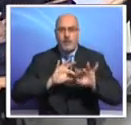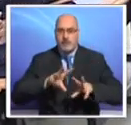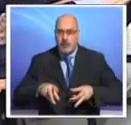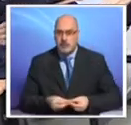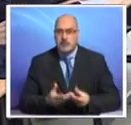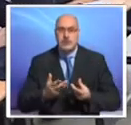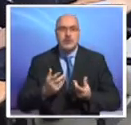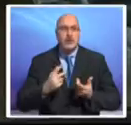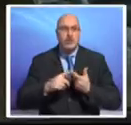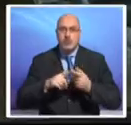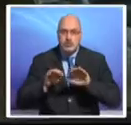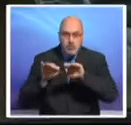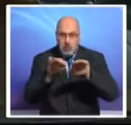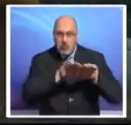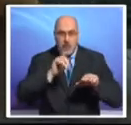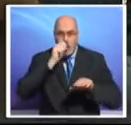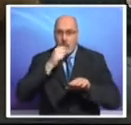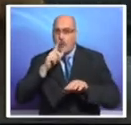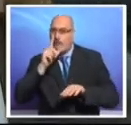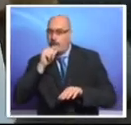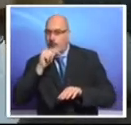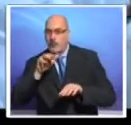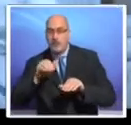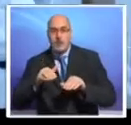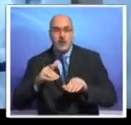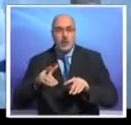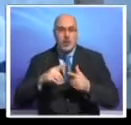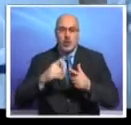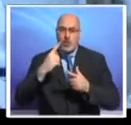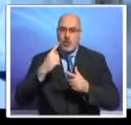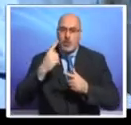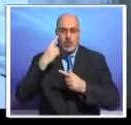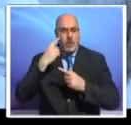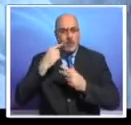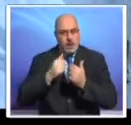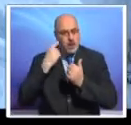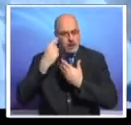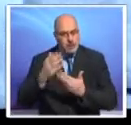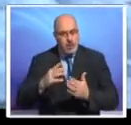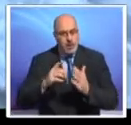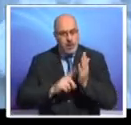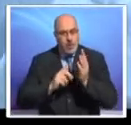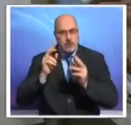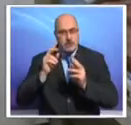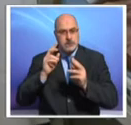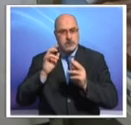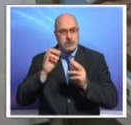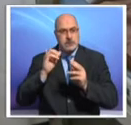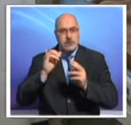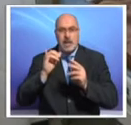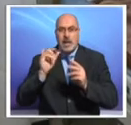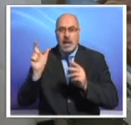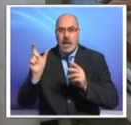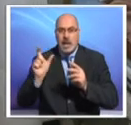ومبدأ المساواة بين الجنسين دون الإخلال بمبادئ الشريعة الإسلامية. هذه القوانين